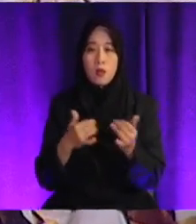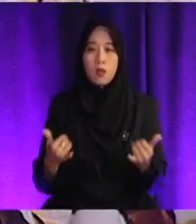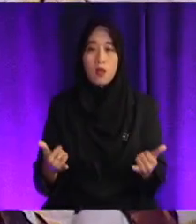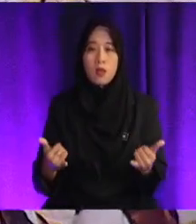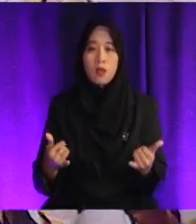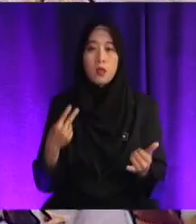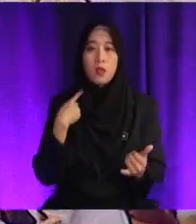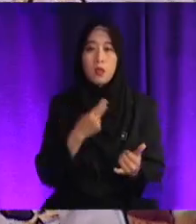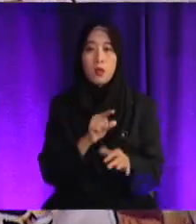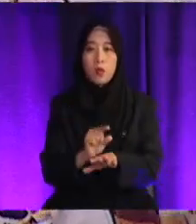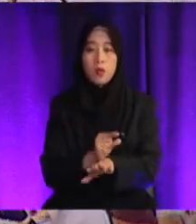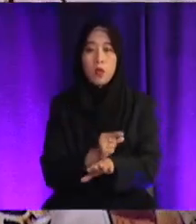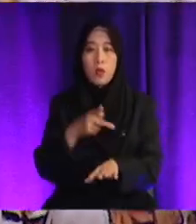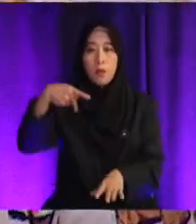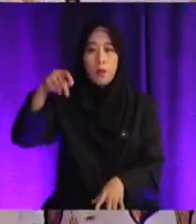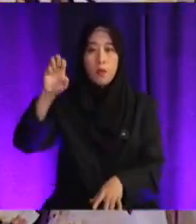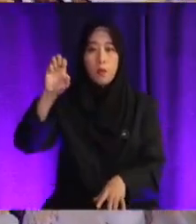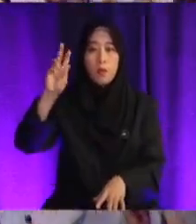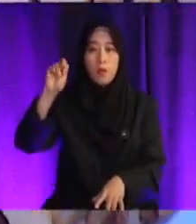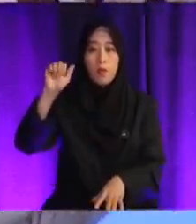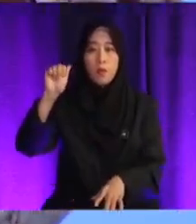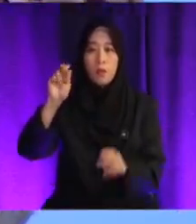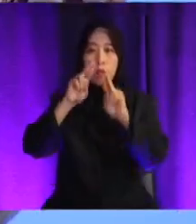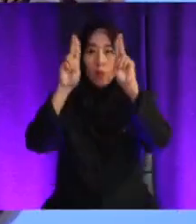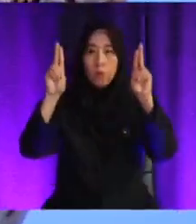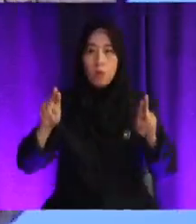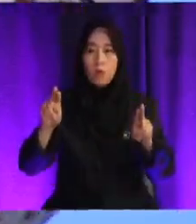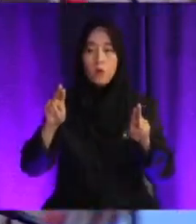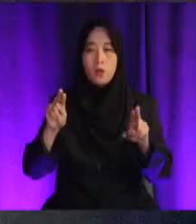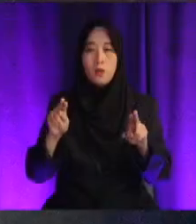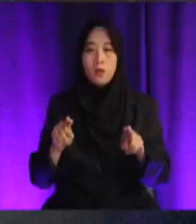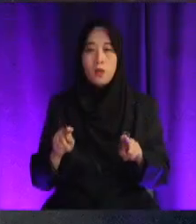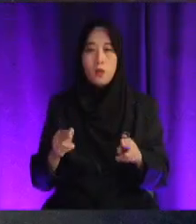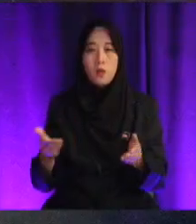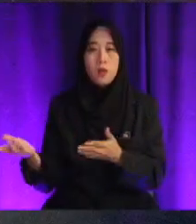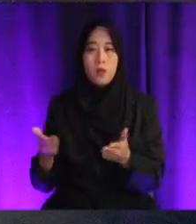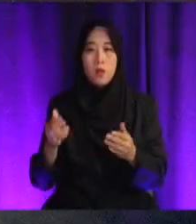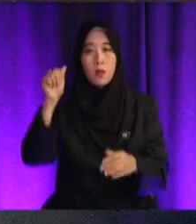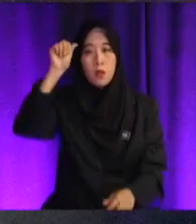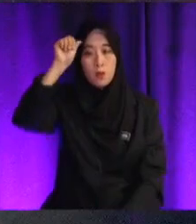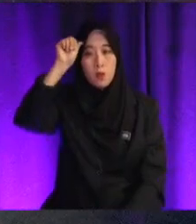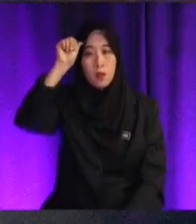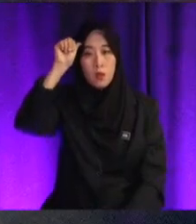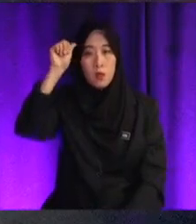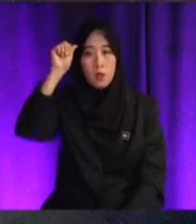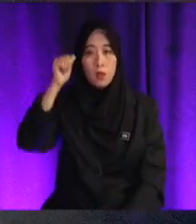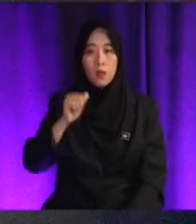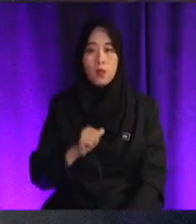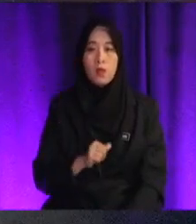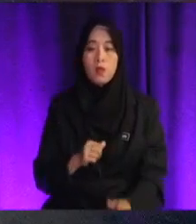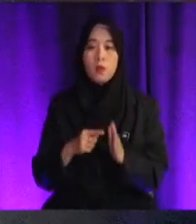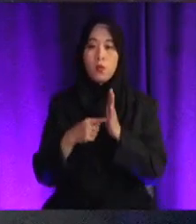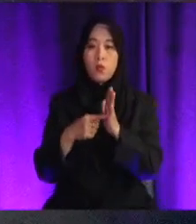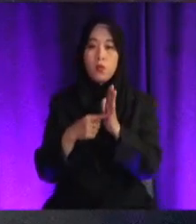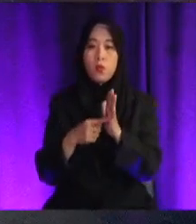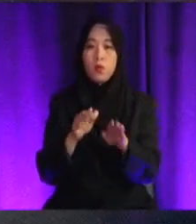dah test pen. Pena ujian. Pena ujian. Akmal boleh buat? Boleh, cikgu. Okey, silakan Akmal. Okey, jadi saya akan tunjukkan kepada anda macam mana